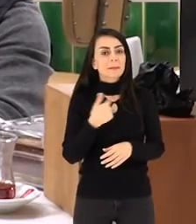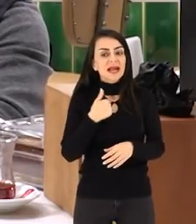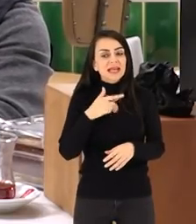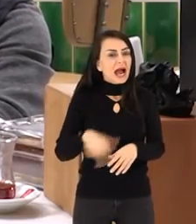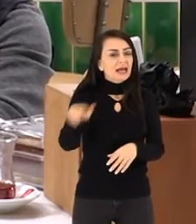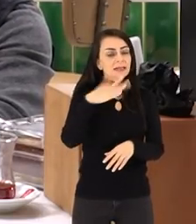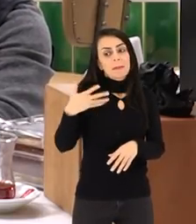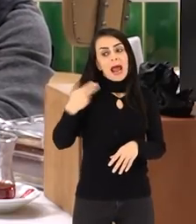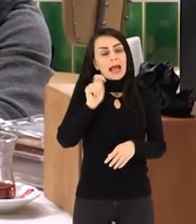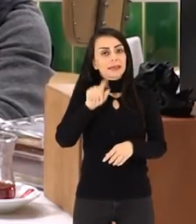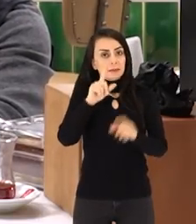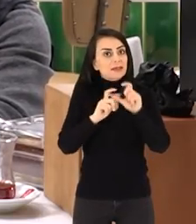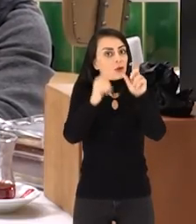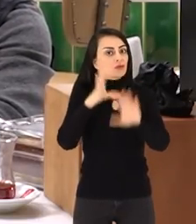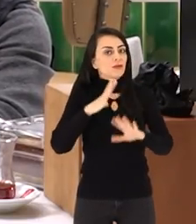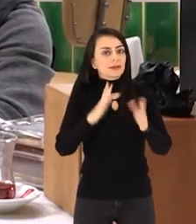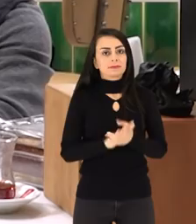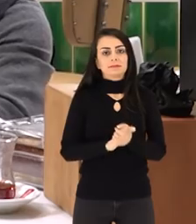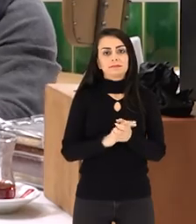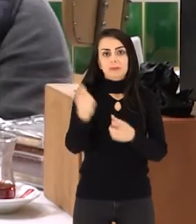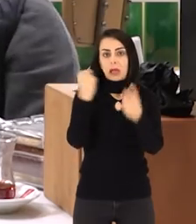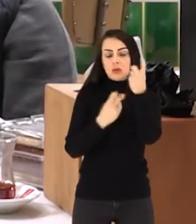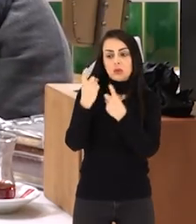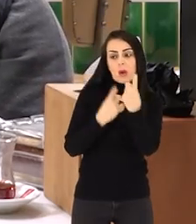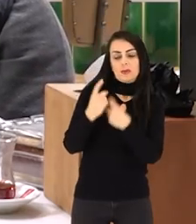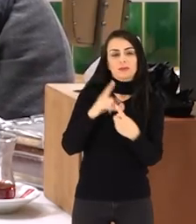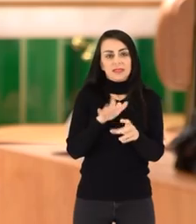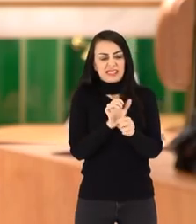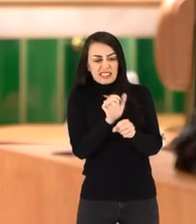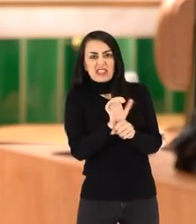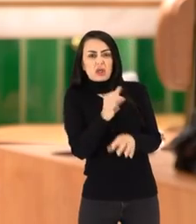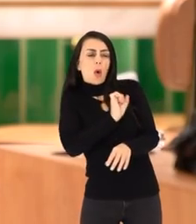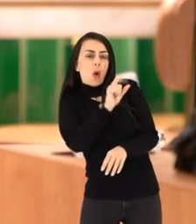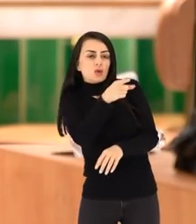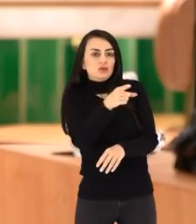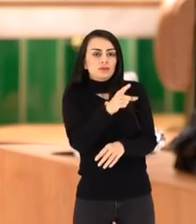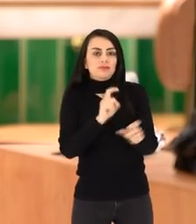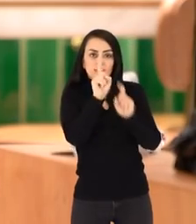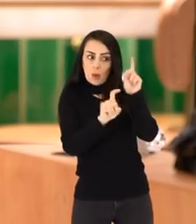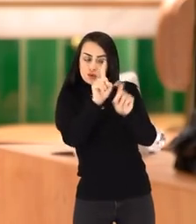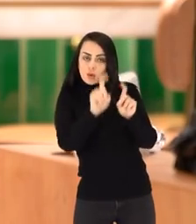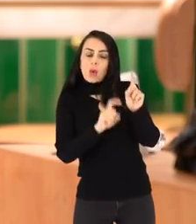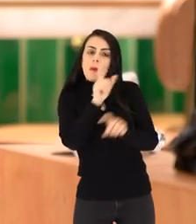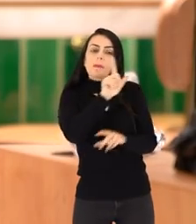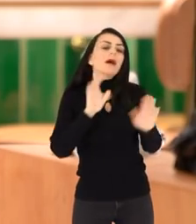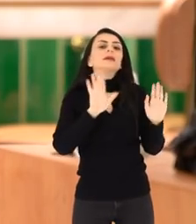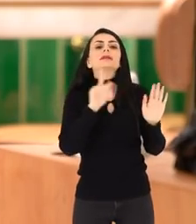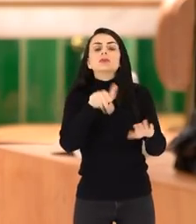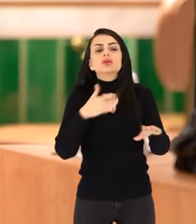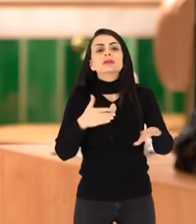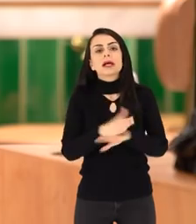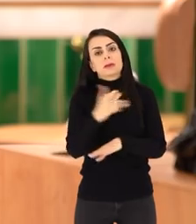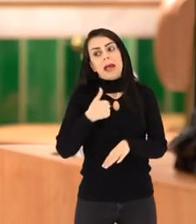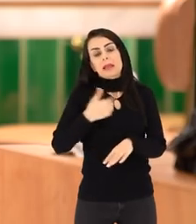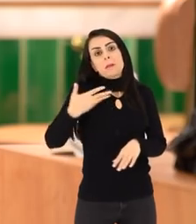çok merak ettiği bir soruyu soracağım artık. Öyle mi? Ay. Yani bunu soracağım. Ha, sıkış biraz ben şey yapsın. Ne olmuş? Bunu soracağım. Çünkü bunu gerçekten ben de